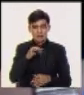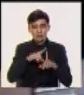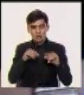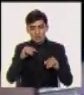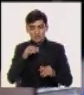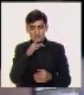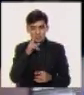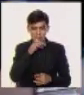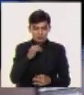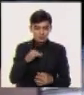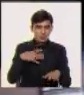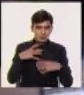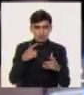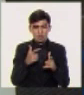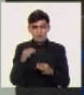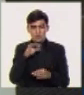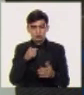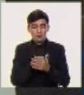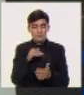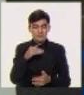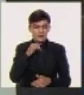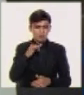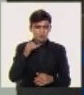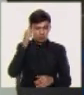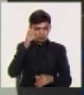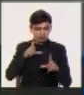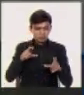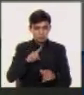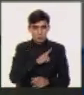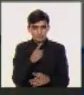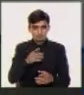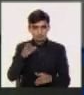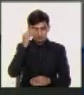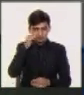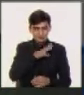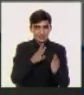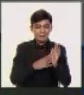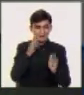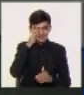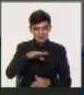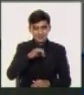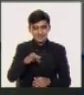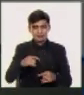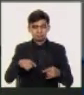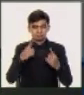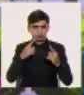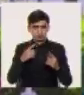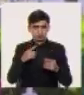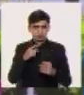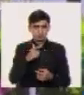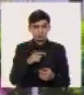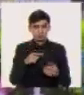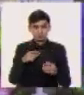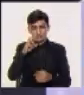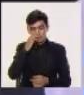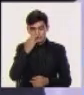финансовых возможностей подготовиться к февралю. Ученые изучили опыт выхода из карантина 9 стран. Это развитые государства – Гонконг,